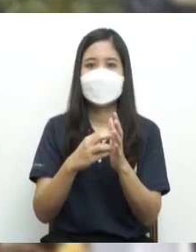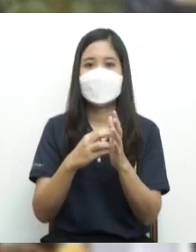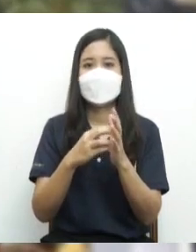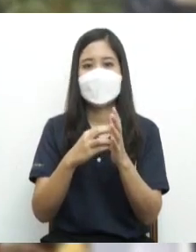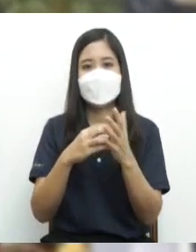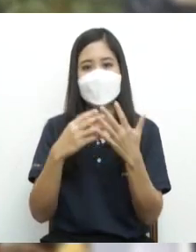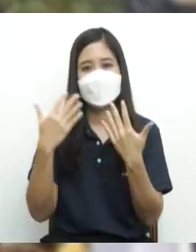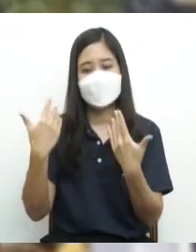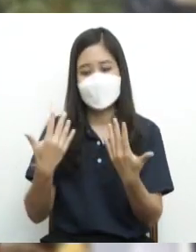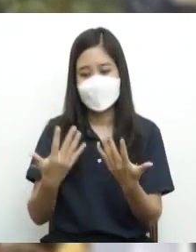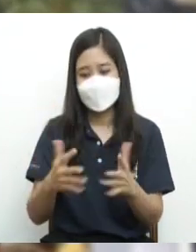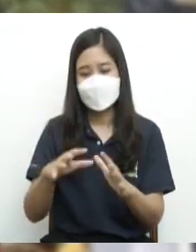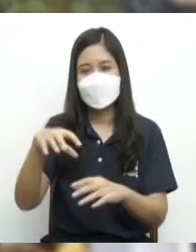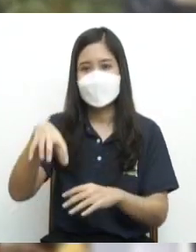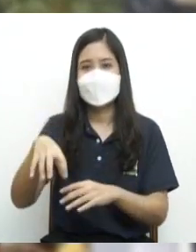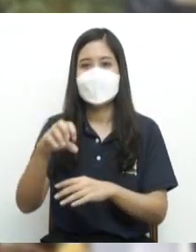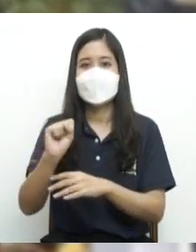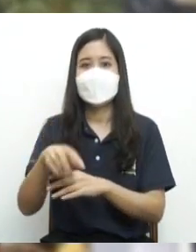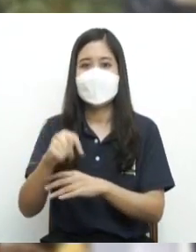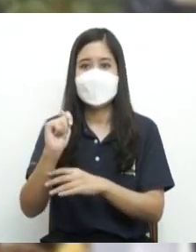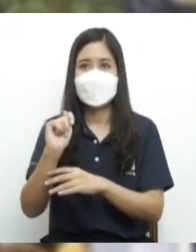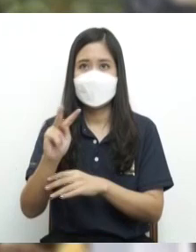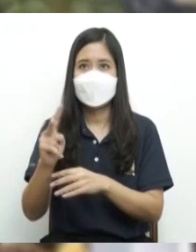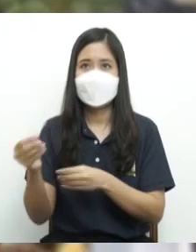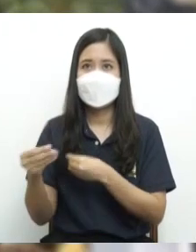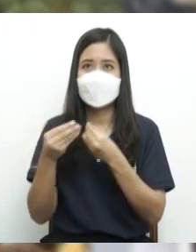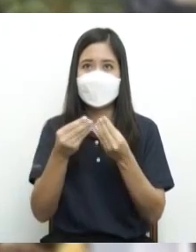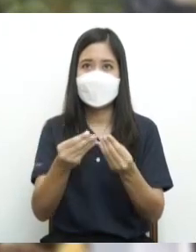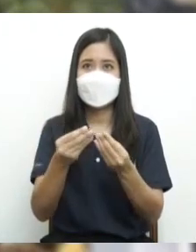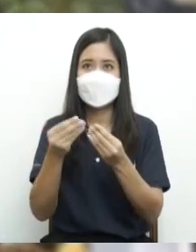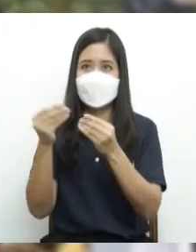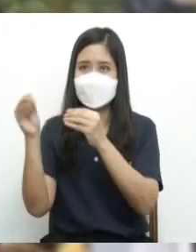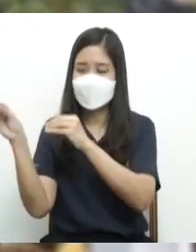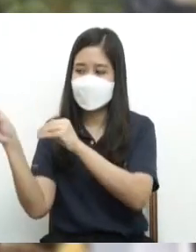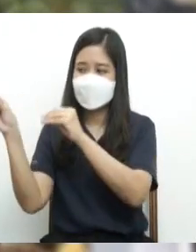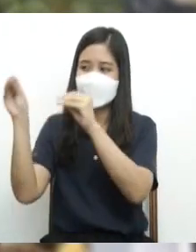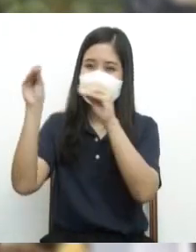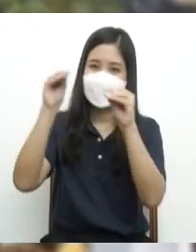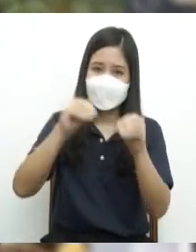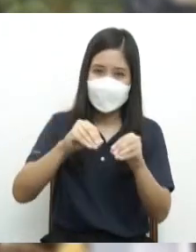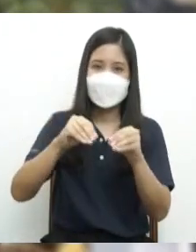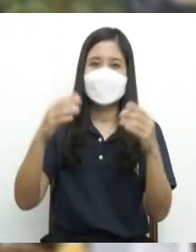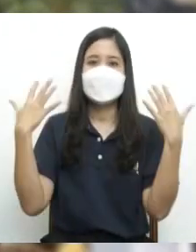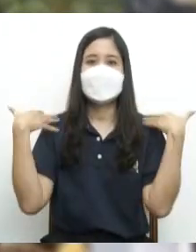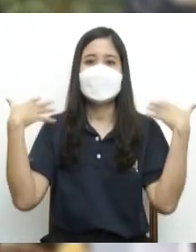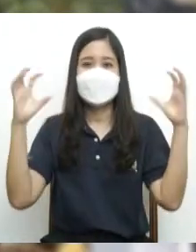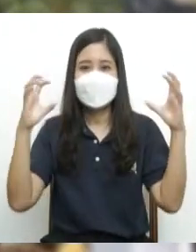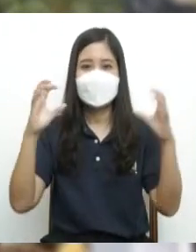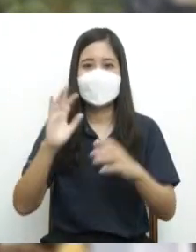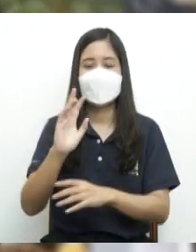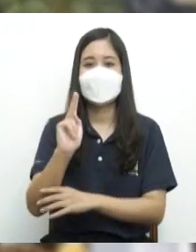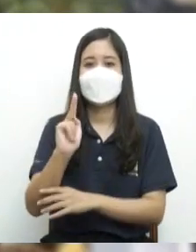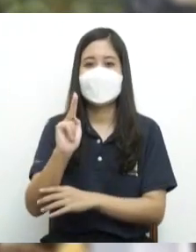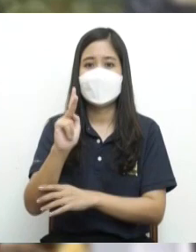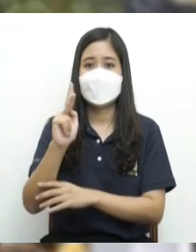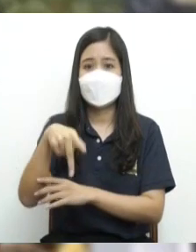สปท.ก็เลยสปช.ก็ให้อยู่ต่อแล้วก็โอนมาเป็นข้าราชการพลเรือนเมื่อเป็นพลเรือนเนี่ยจากตำแหน่งแ